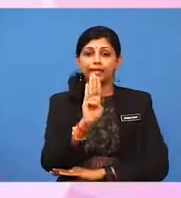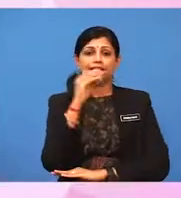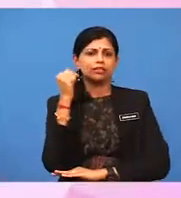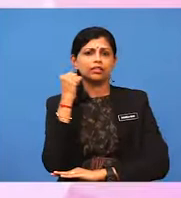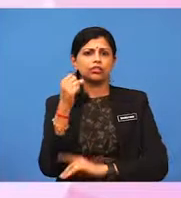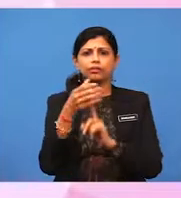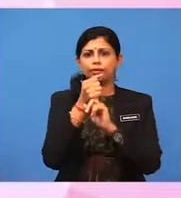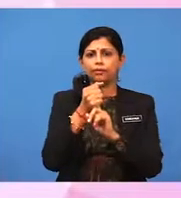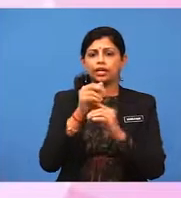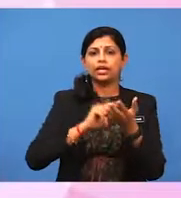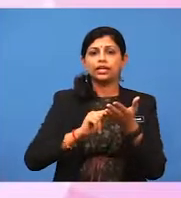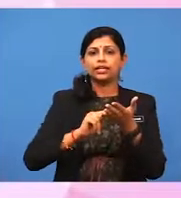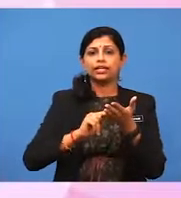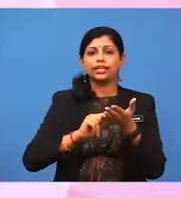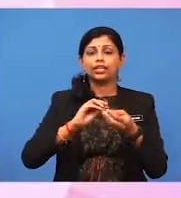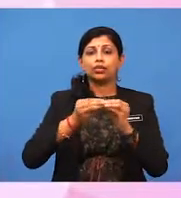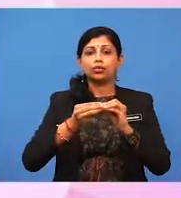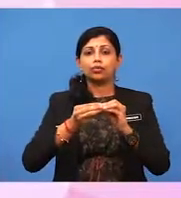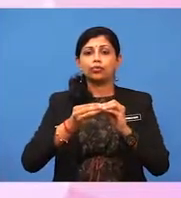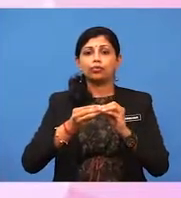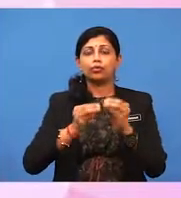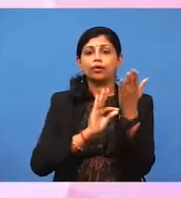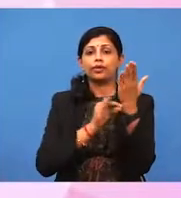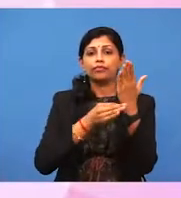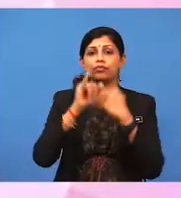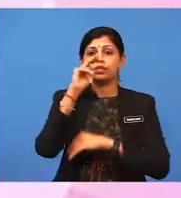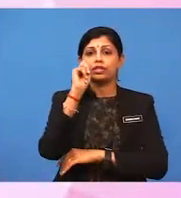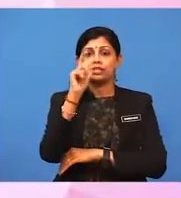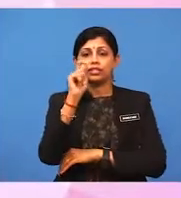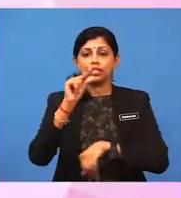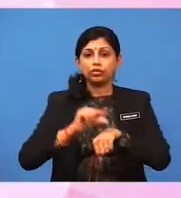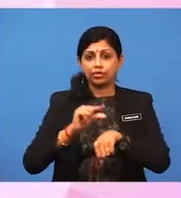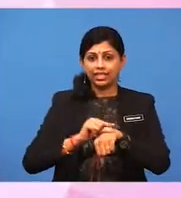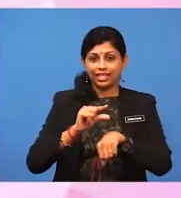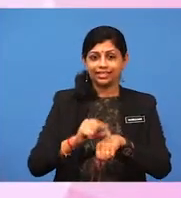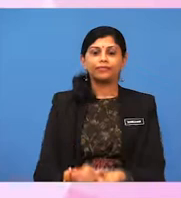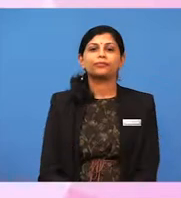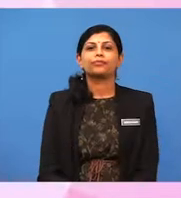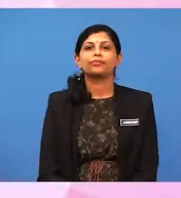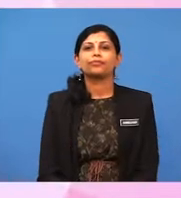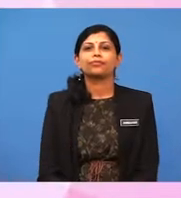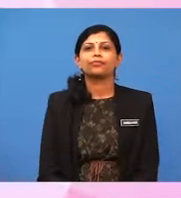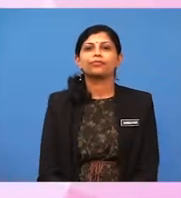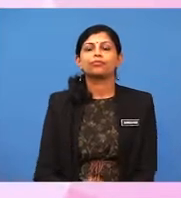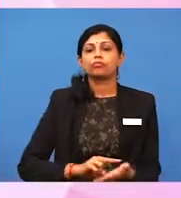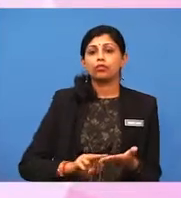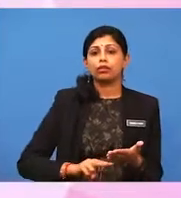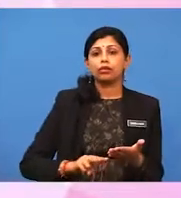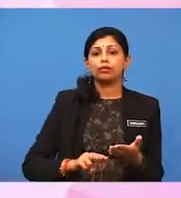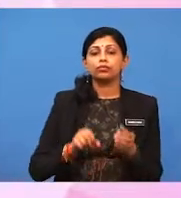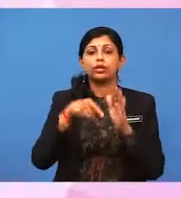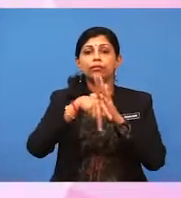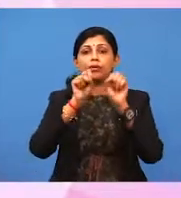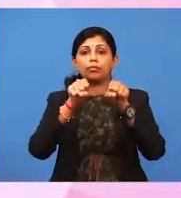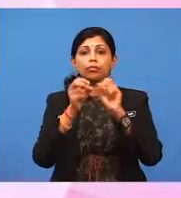sentiasa memegang nilai integer apabila fungsi int digunakan. Kod arahan akan dibaca seperti